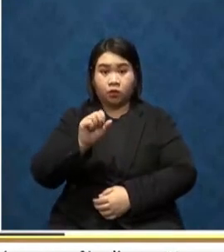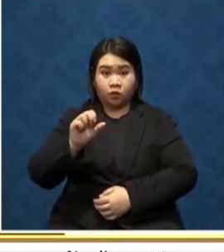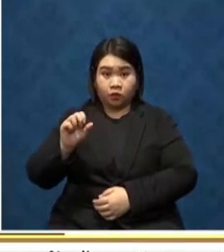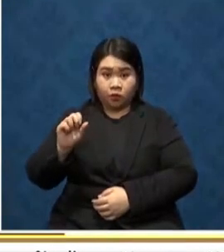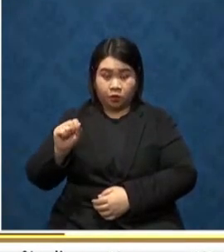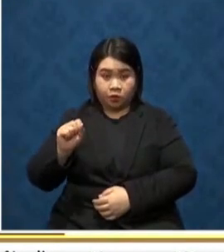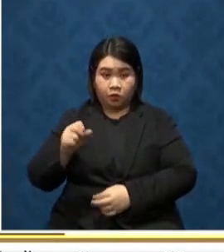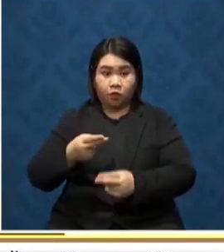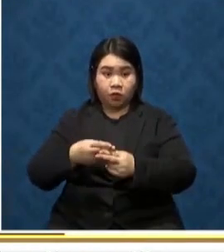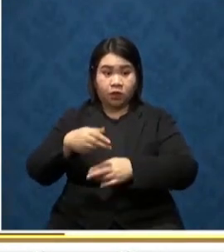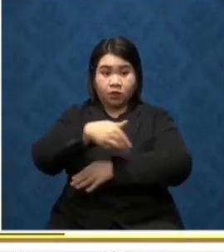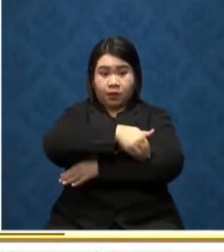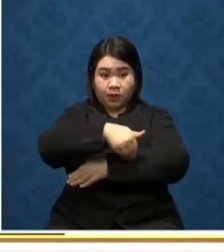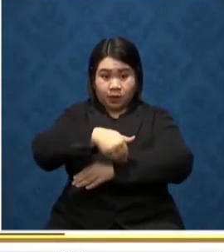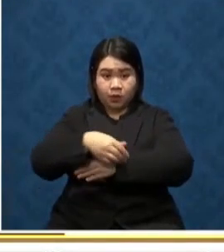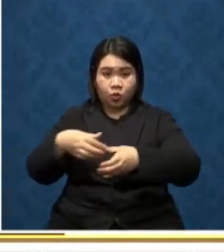พุทธานลสะรแต่ว